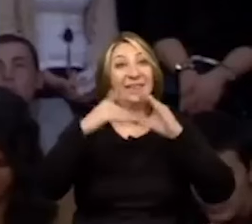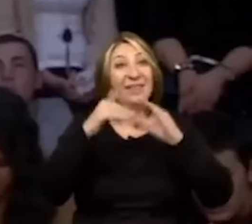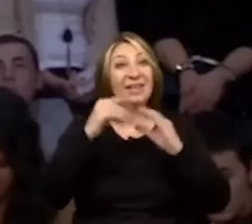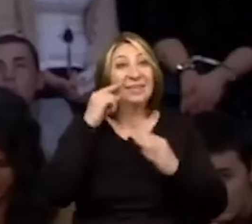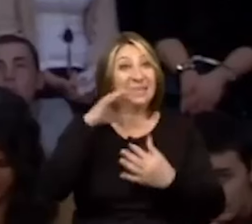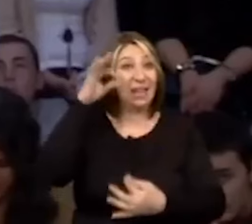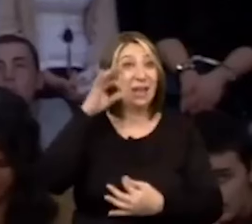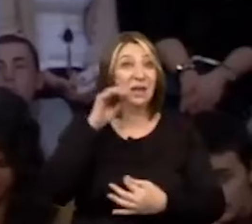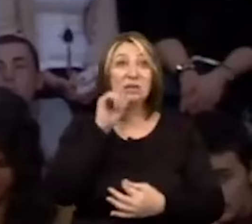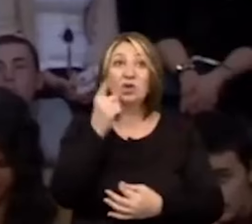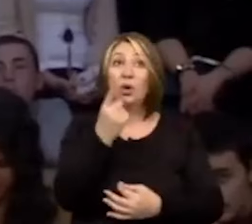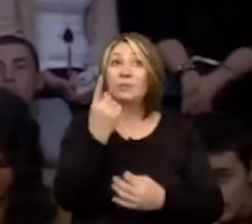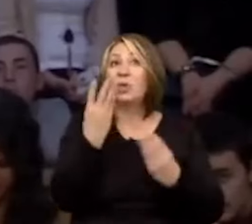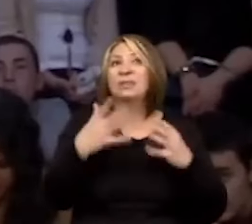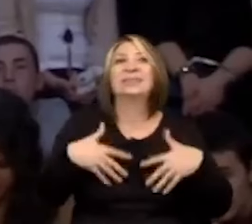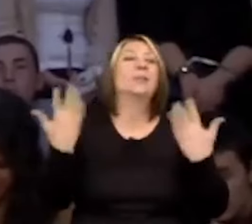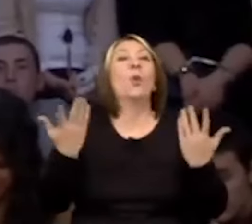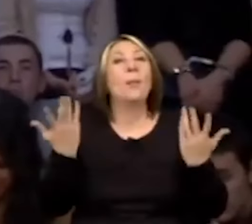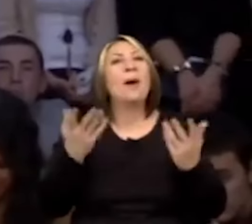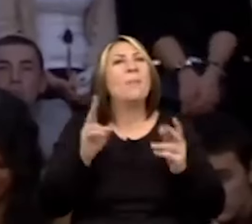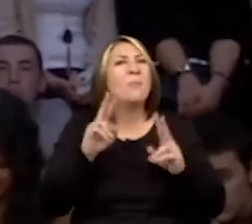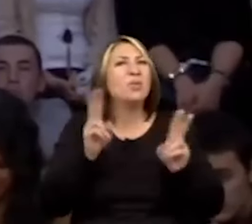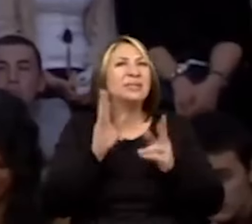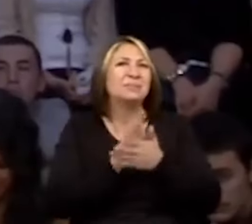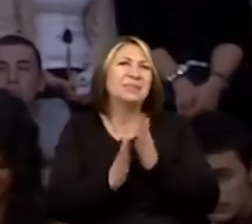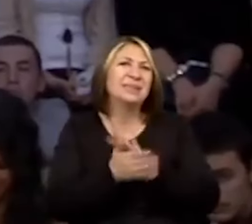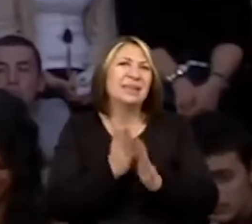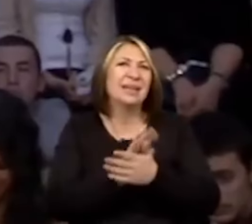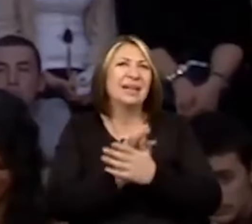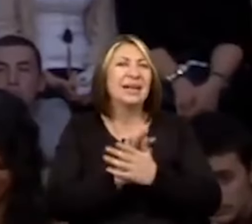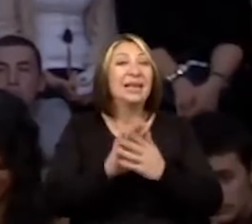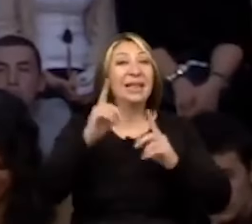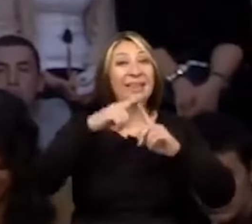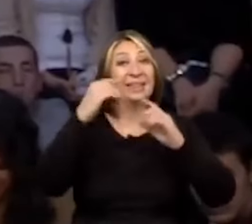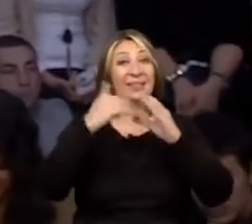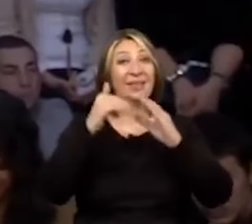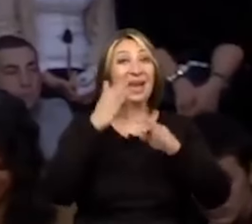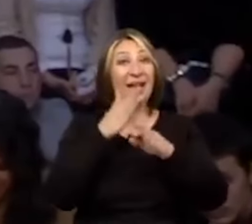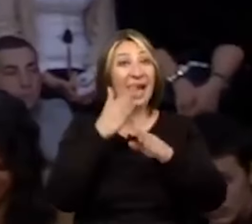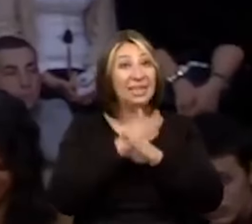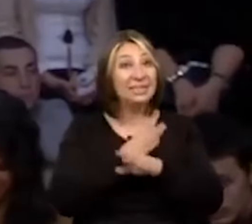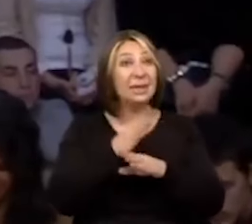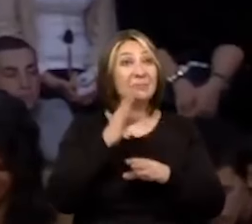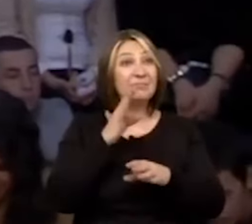insanları hiç öyle olmasını istemiyorum fakat demode oldular gibi. Çünkü Twitter aslında milletin